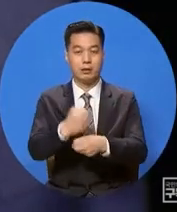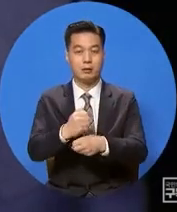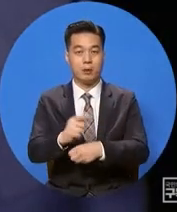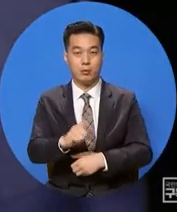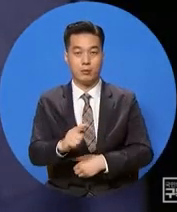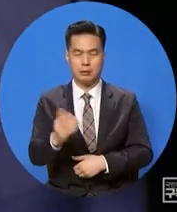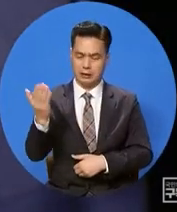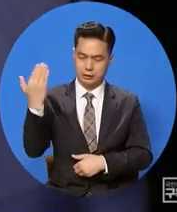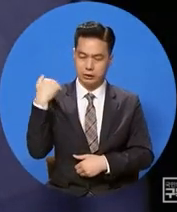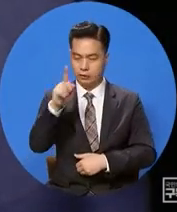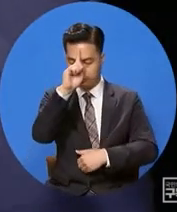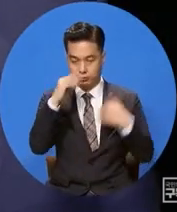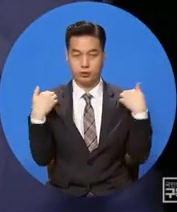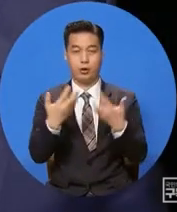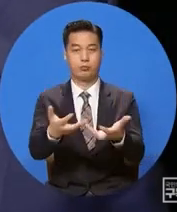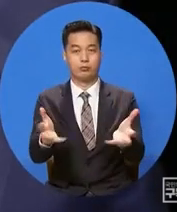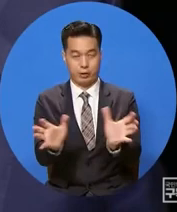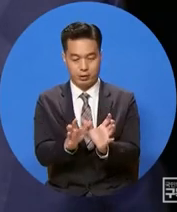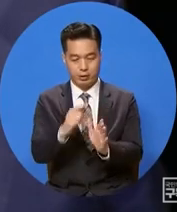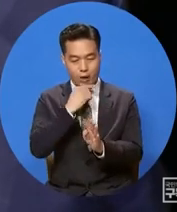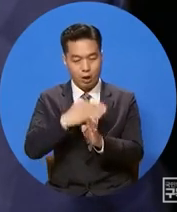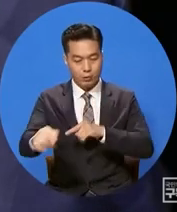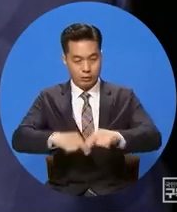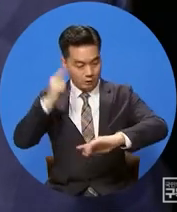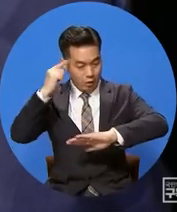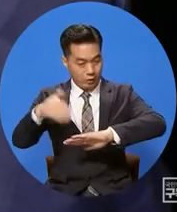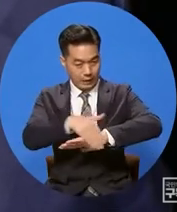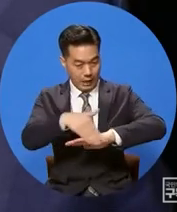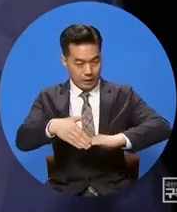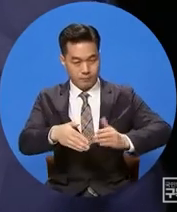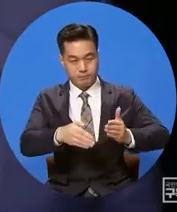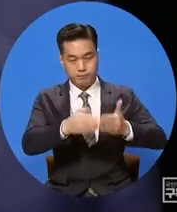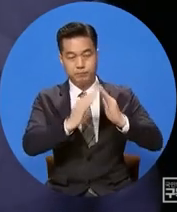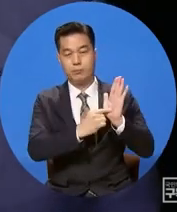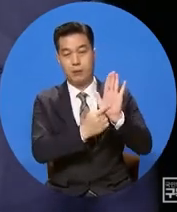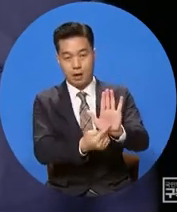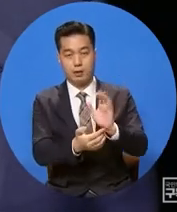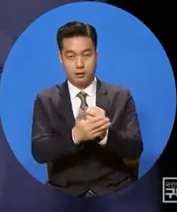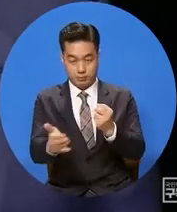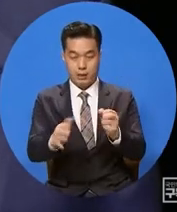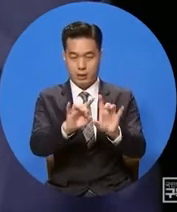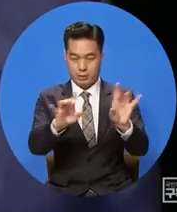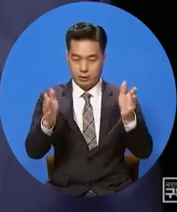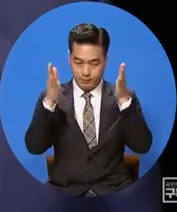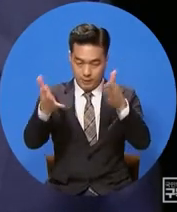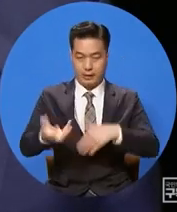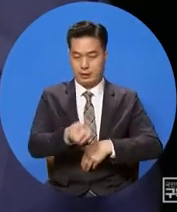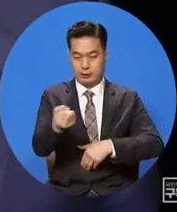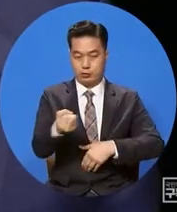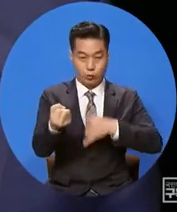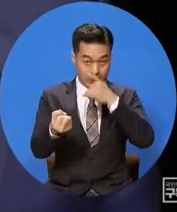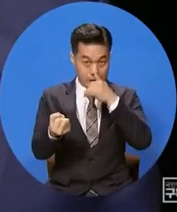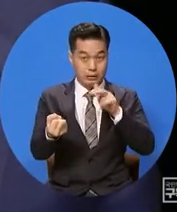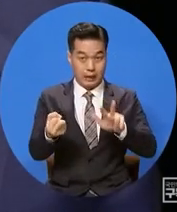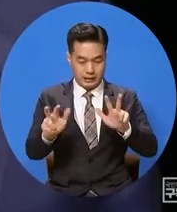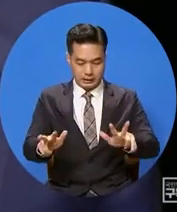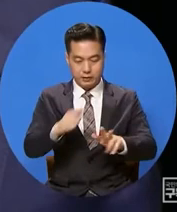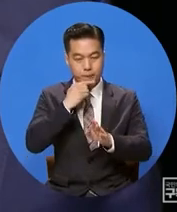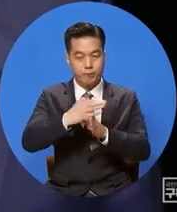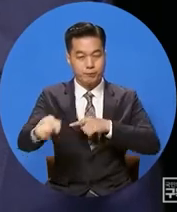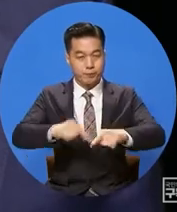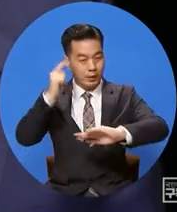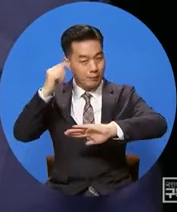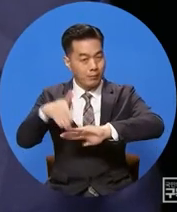정권들이 다 그래도 정상적인 그 대북 정책을 폈기 때문에 그 나름의 그런 걸 가지면 되는데 지금 대북